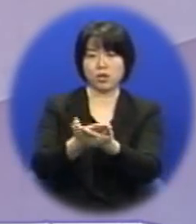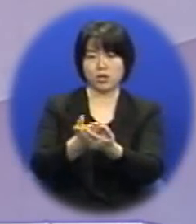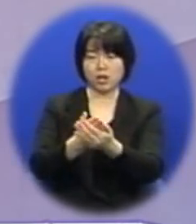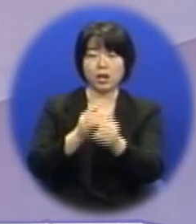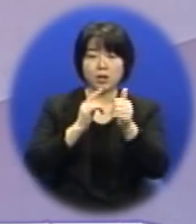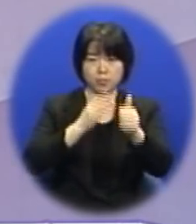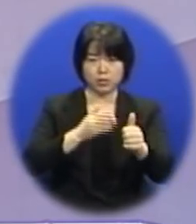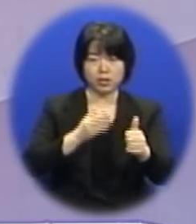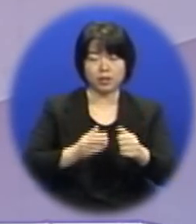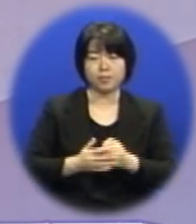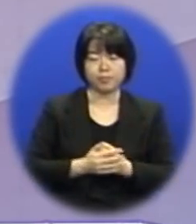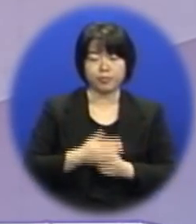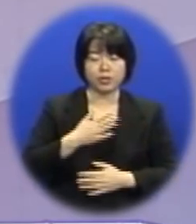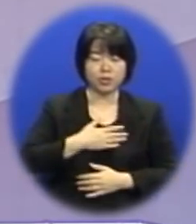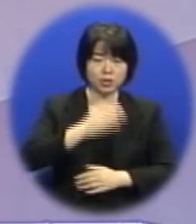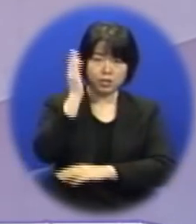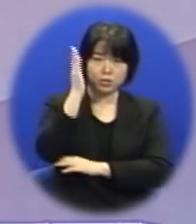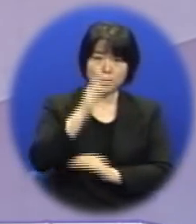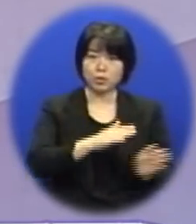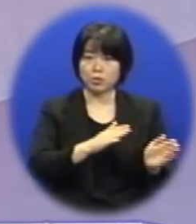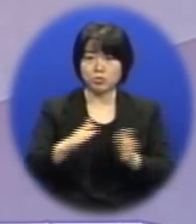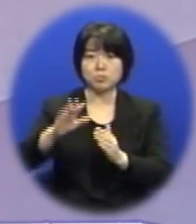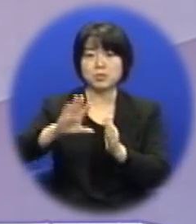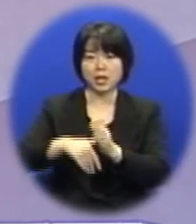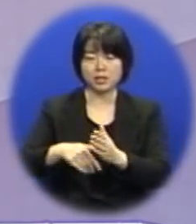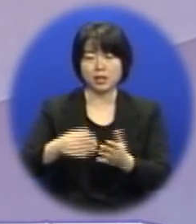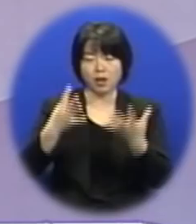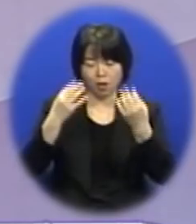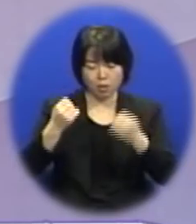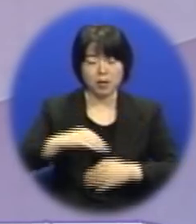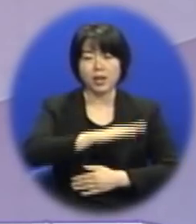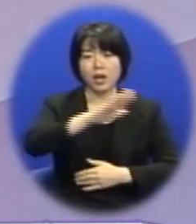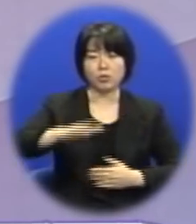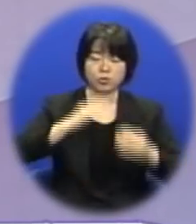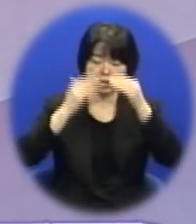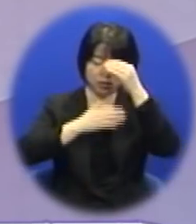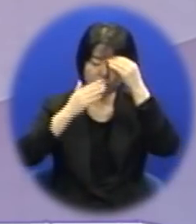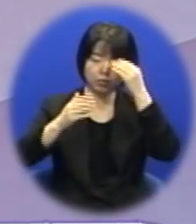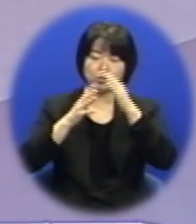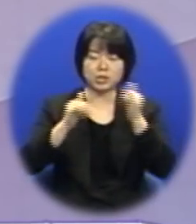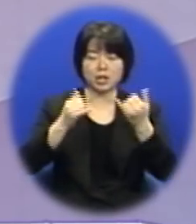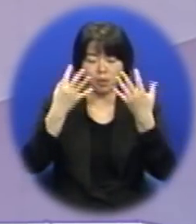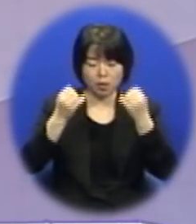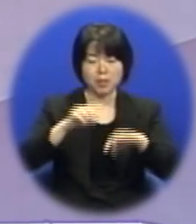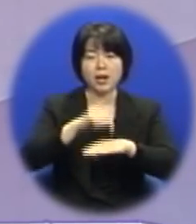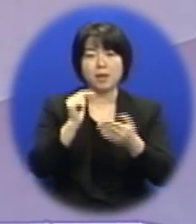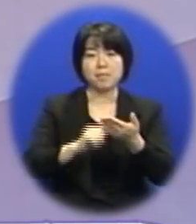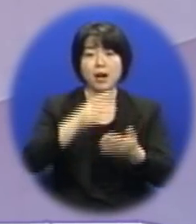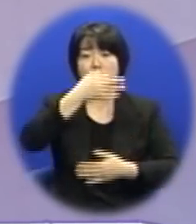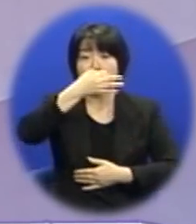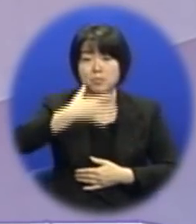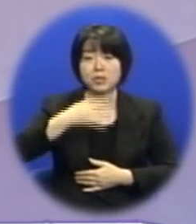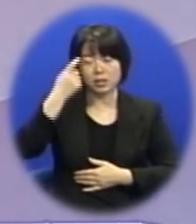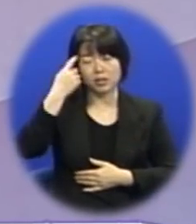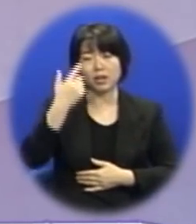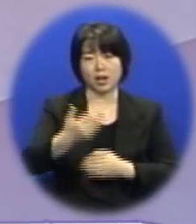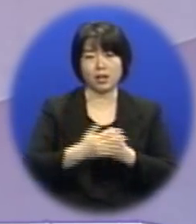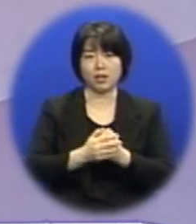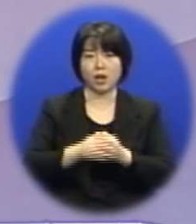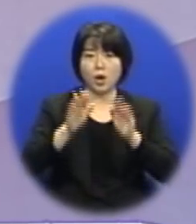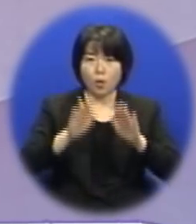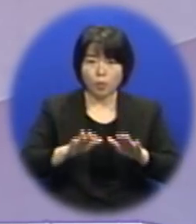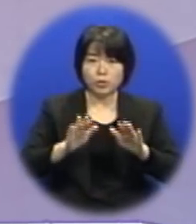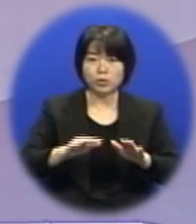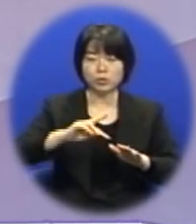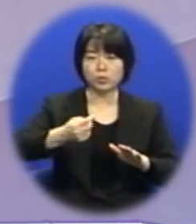저는 설교를 준비하면서 얼마나 우리 성도들이 요즘에 마음이 힘들까, 오늘도